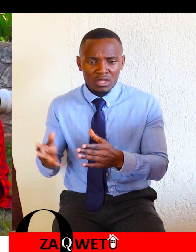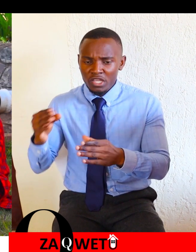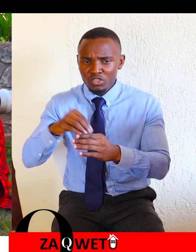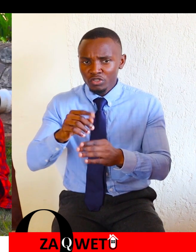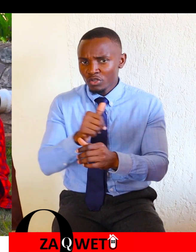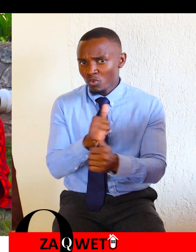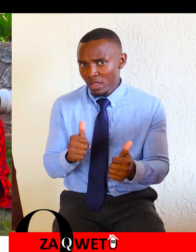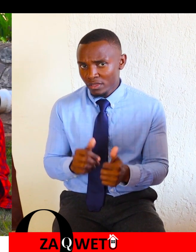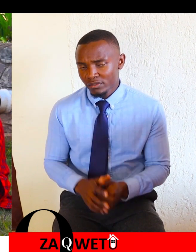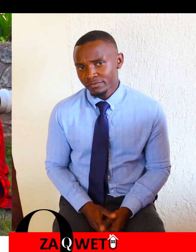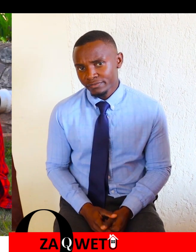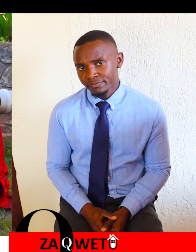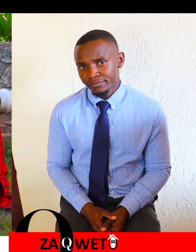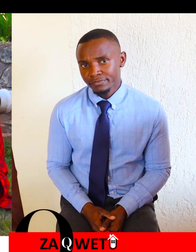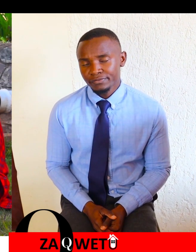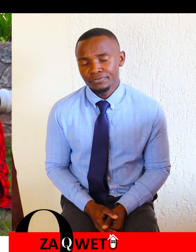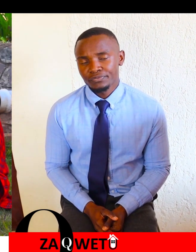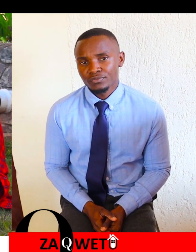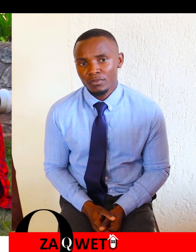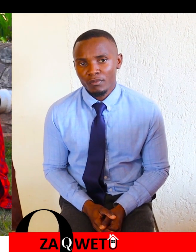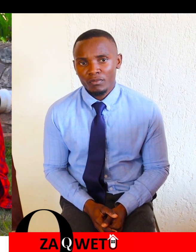wali kuinclude venye inafaa kuwa?